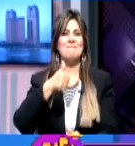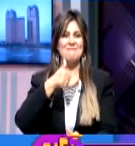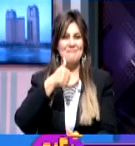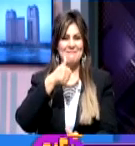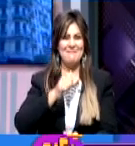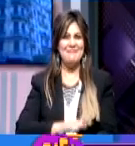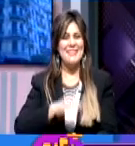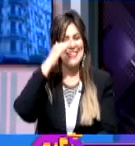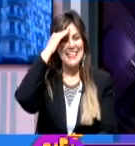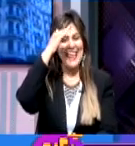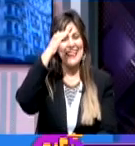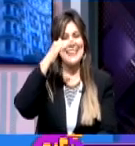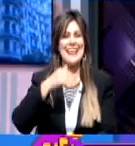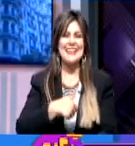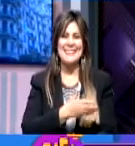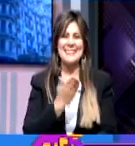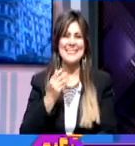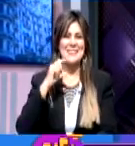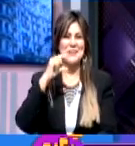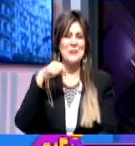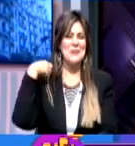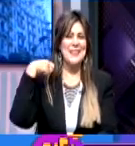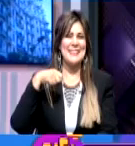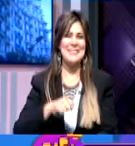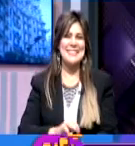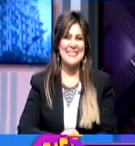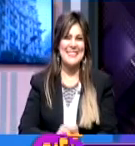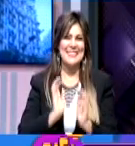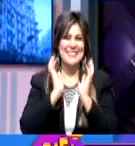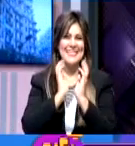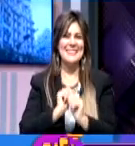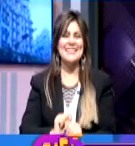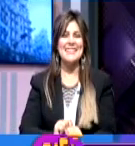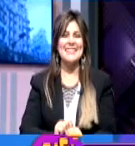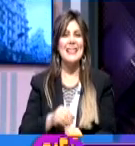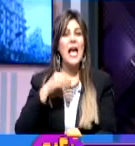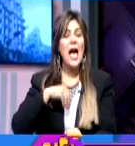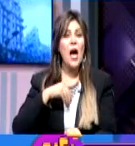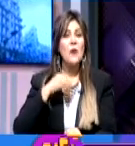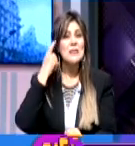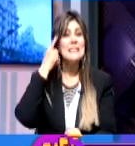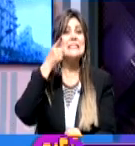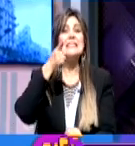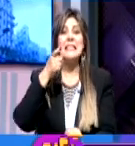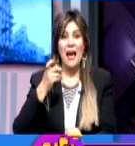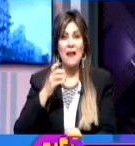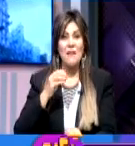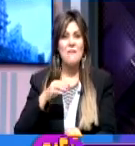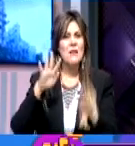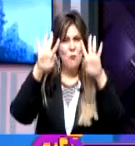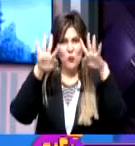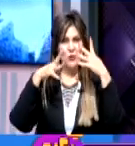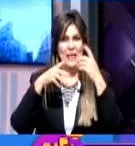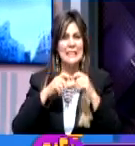القباج. تحيه وتقدير طبعا. طيب، عاوزين نعرف الساده المشاهدين ما المقصود